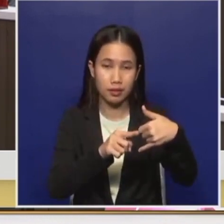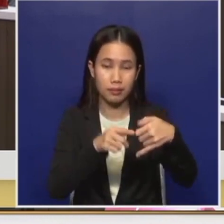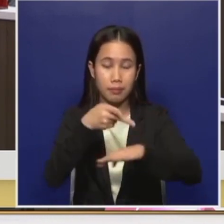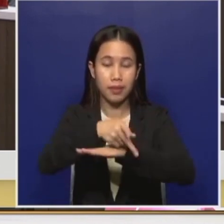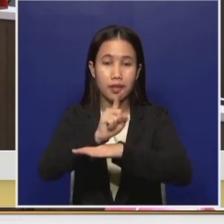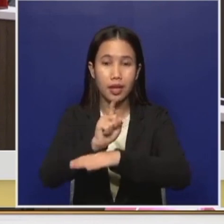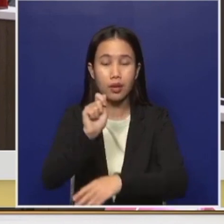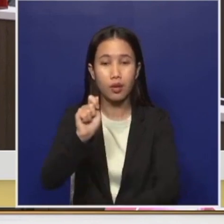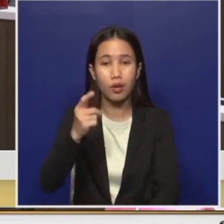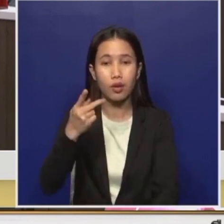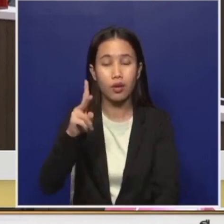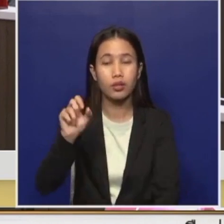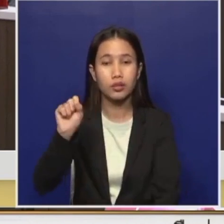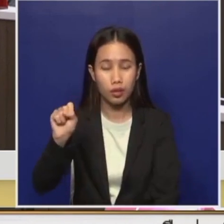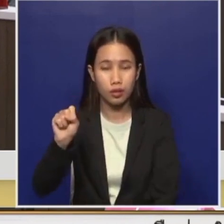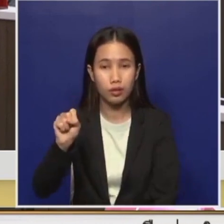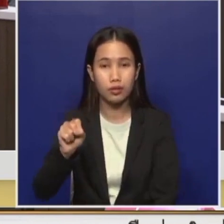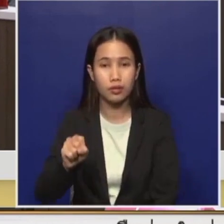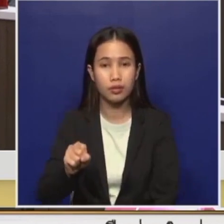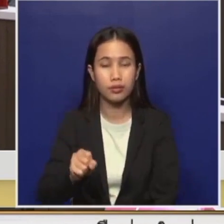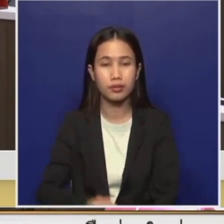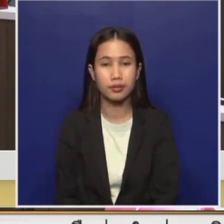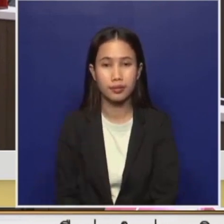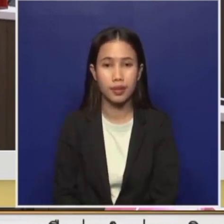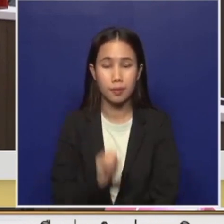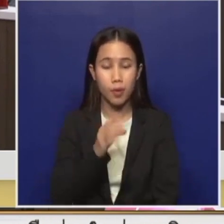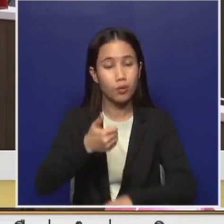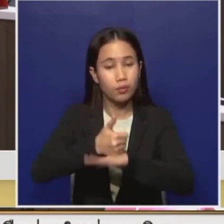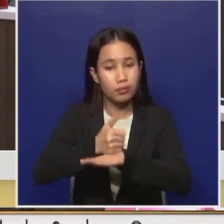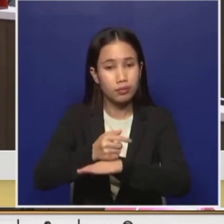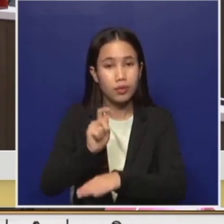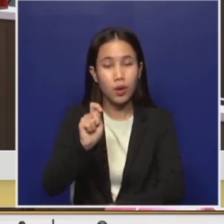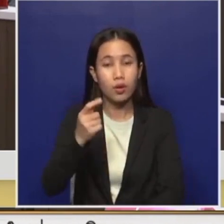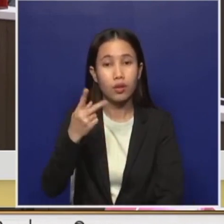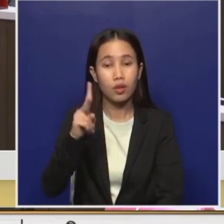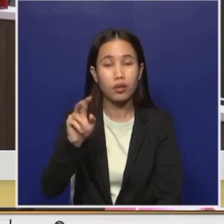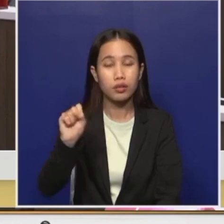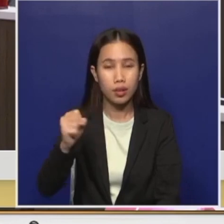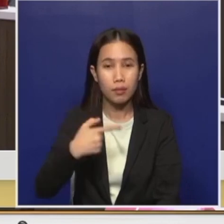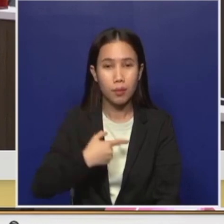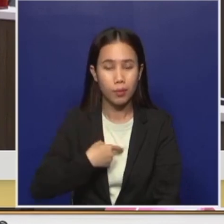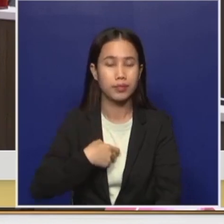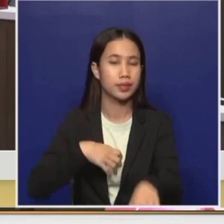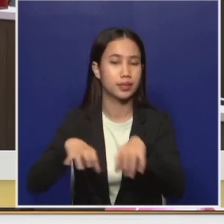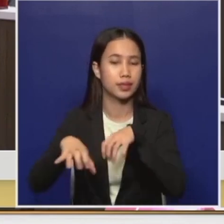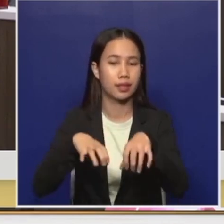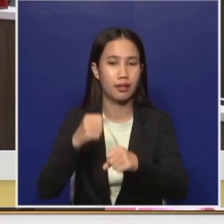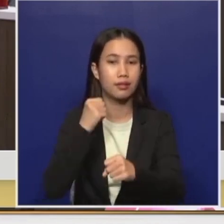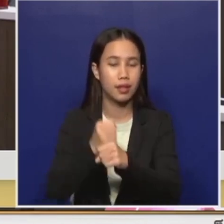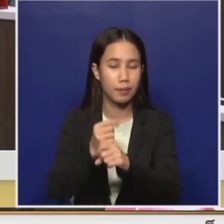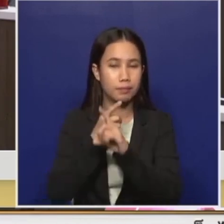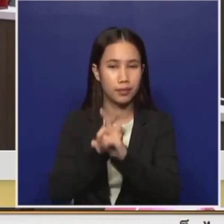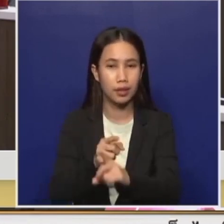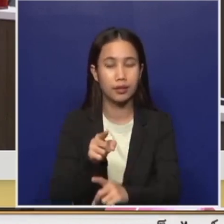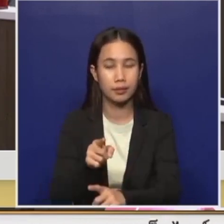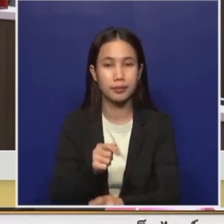ส.ไม่ไ้วางใจพูดในการอ.ข.ส.แล้วกบอกวาผมจะจัดการ ดำ